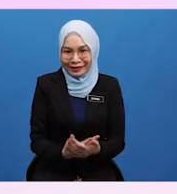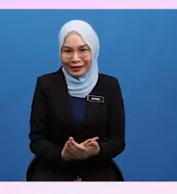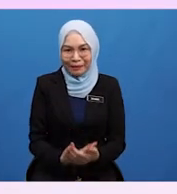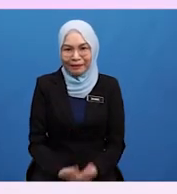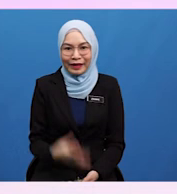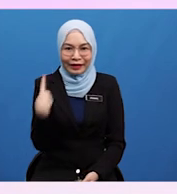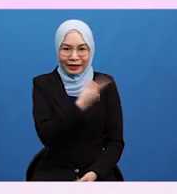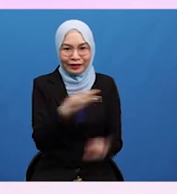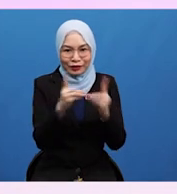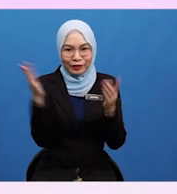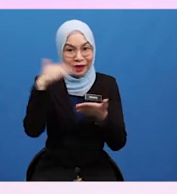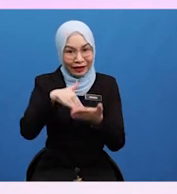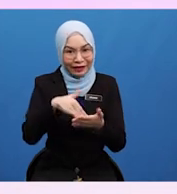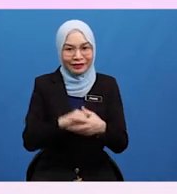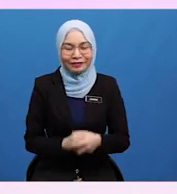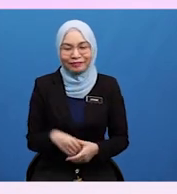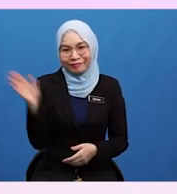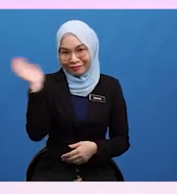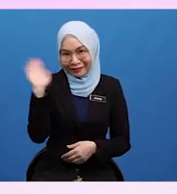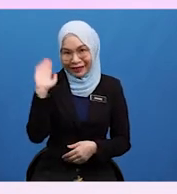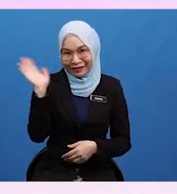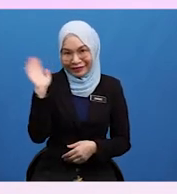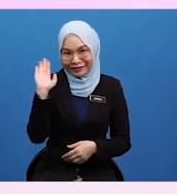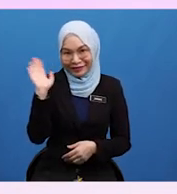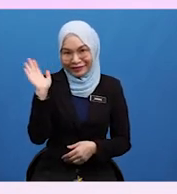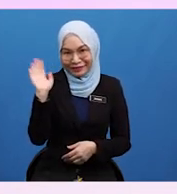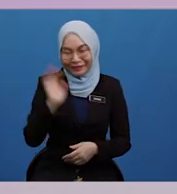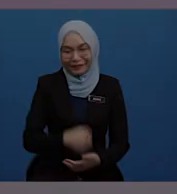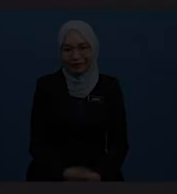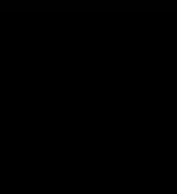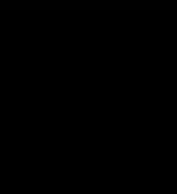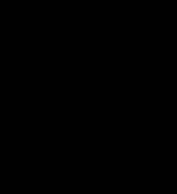kita berjumpa lagi by semua